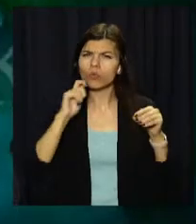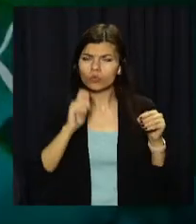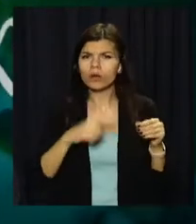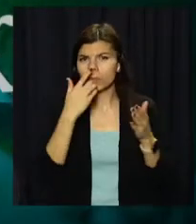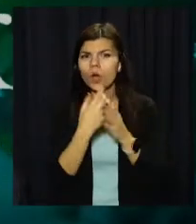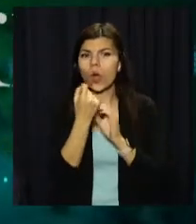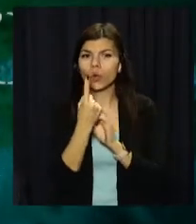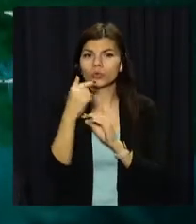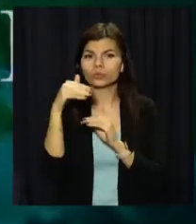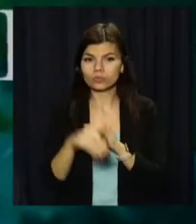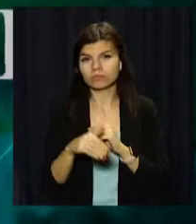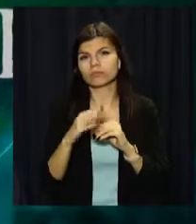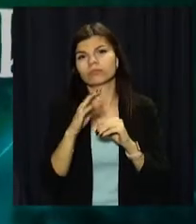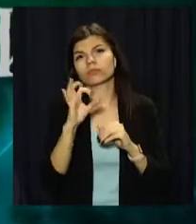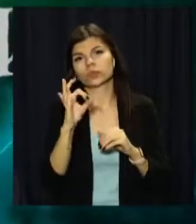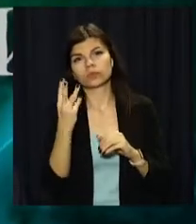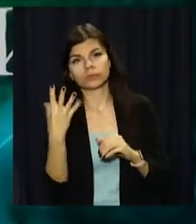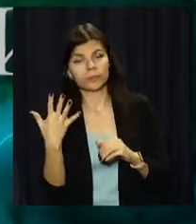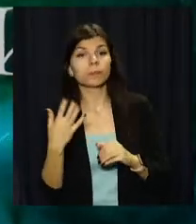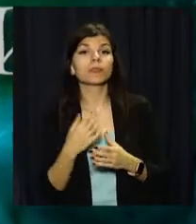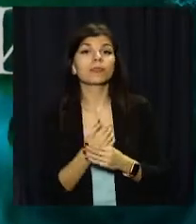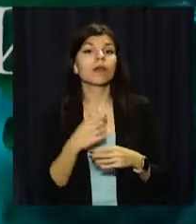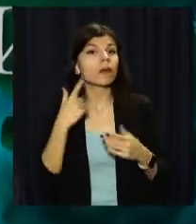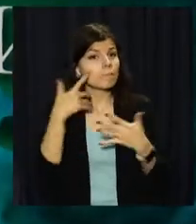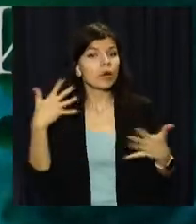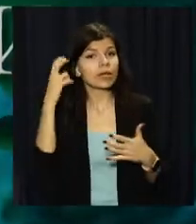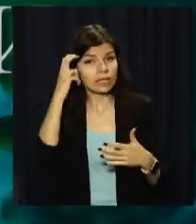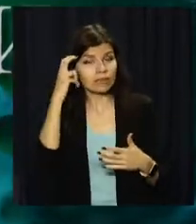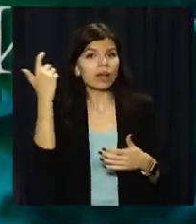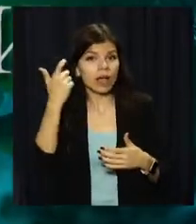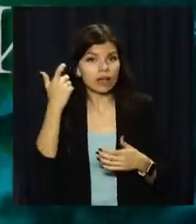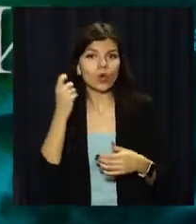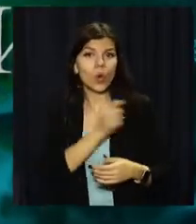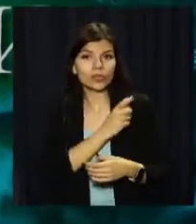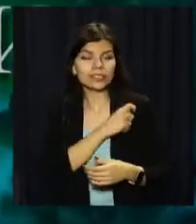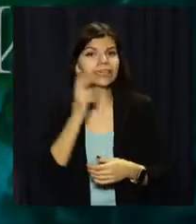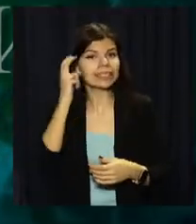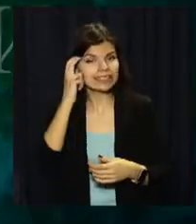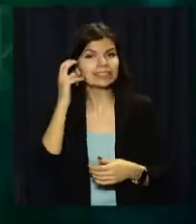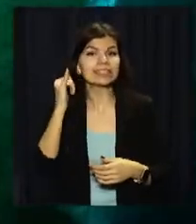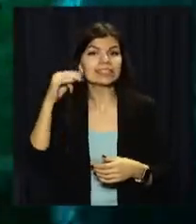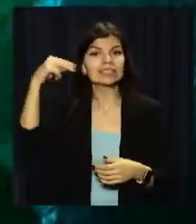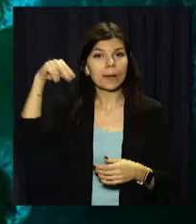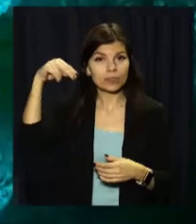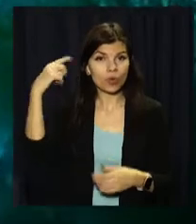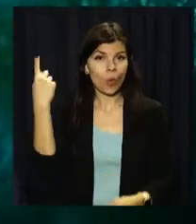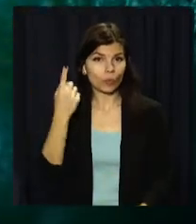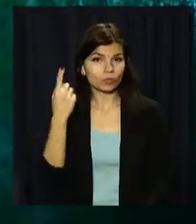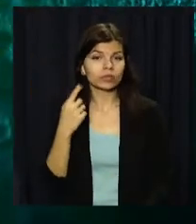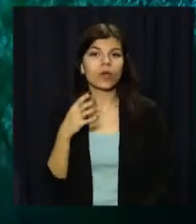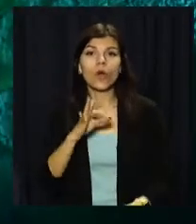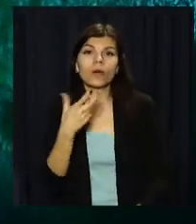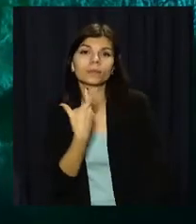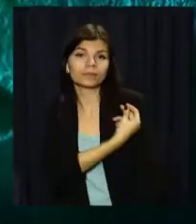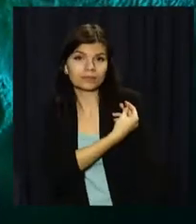понад 11 тисяч інфікованих. За даними МОЗ, в антилідерах столиця – Харківська, Одеська, Київська та Запорізька області. Щодо